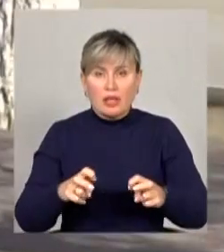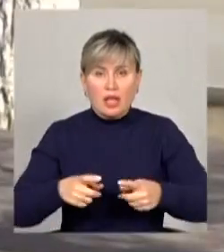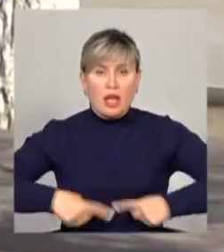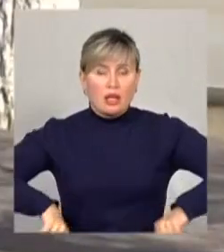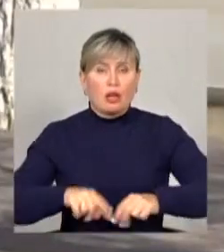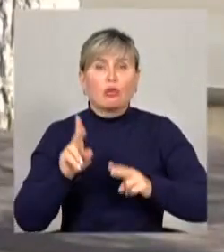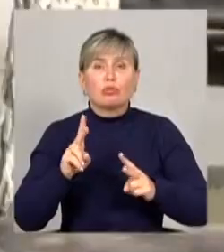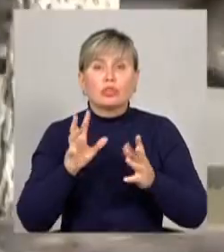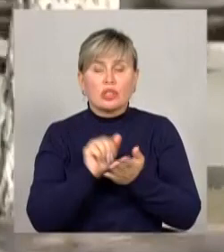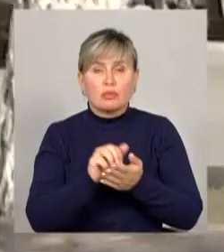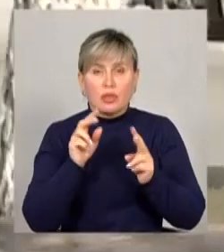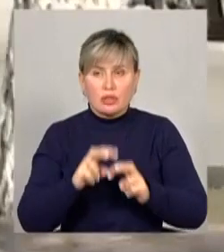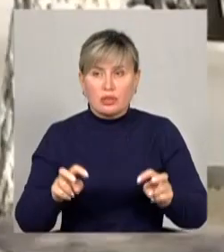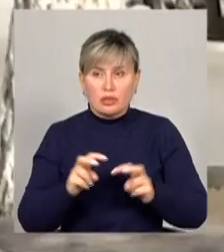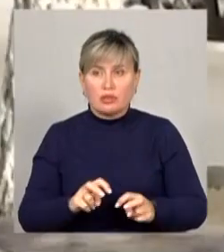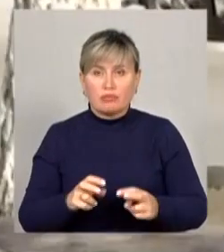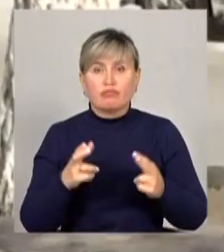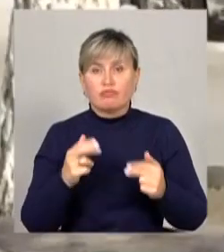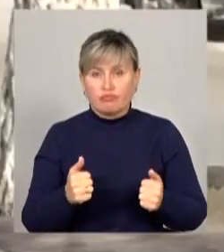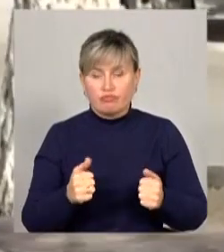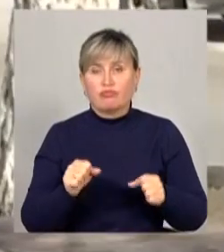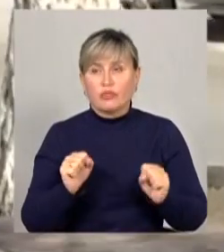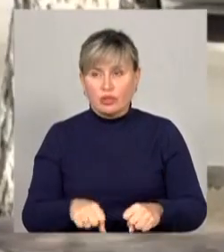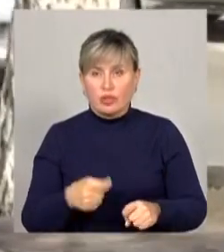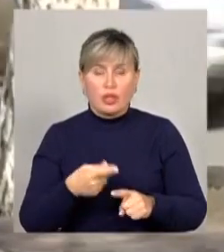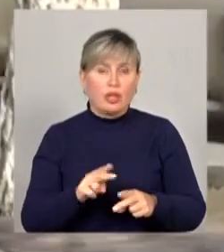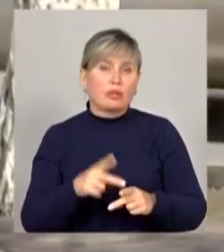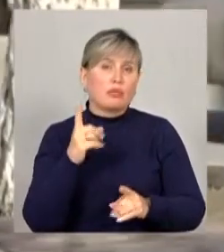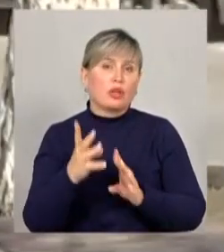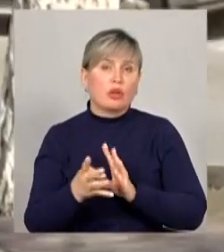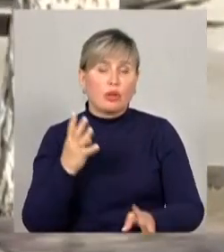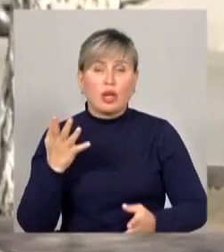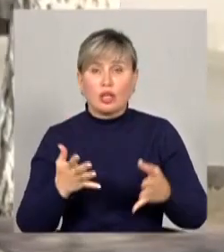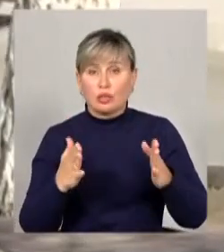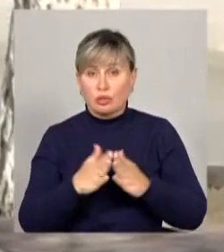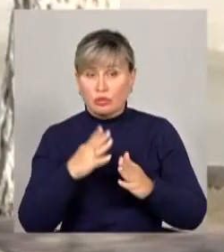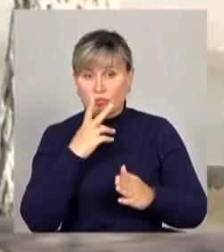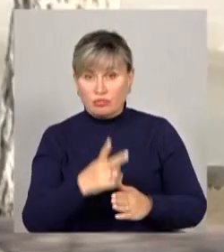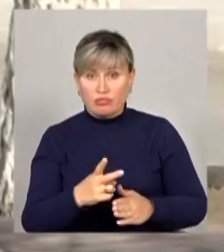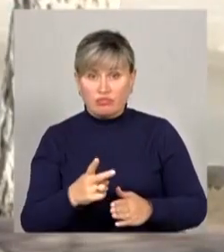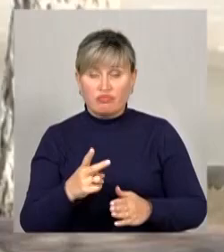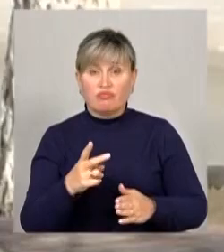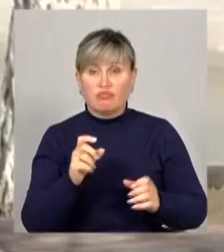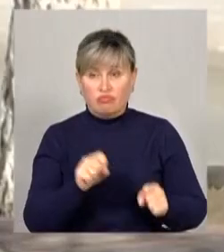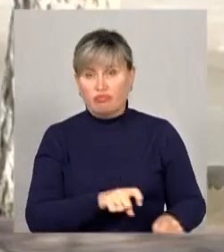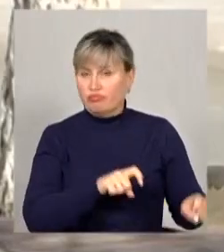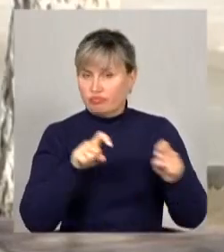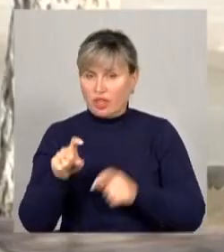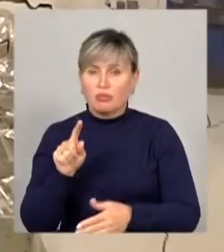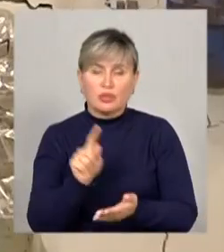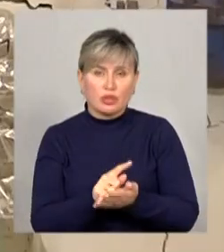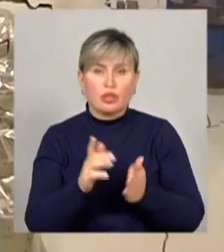техническим обследованием дома. Да, возможно переселение, конечно, это в первую очередь. Если дом признает аварийным, да, переселение жителей обязательно